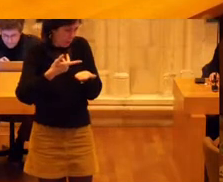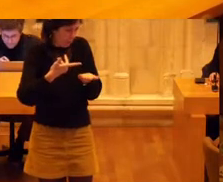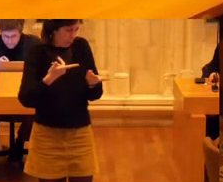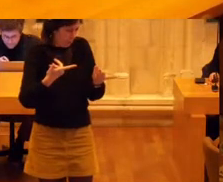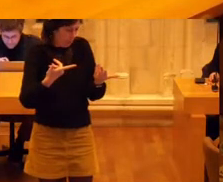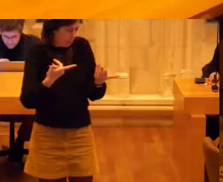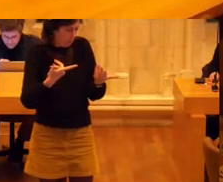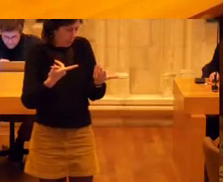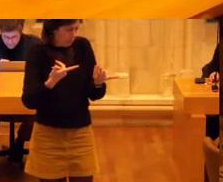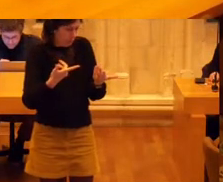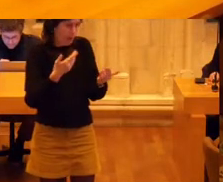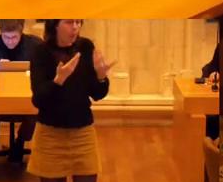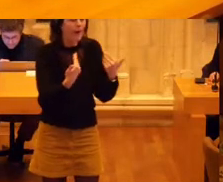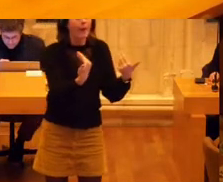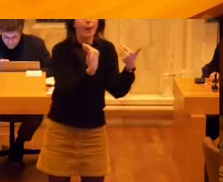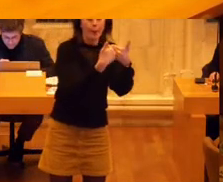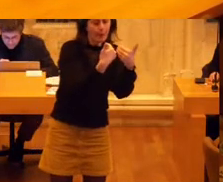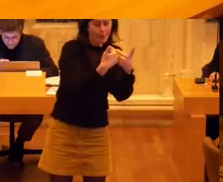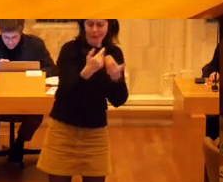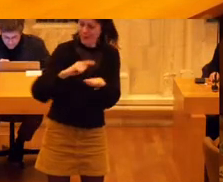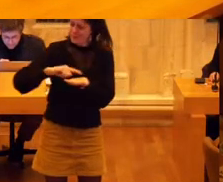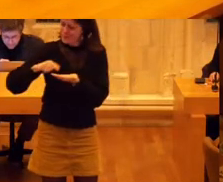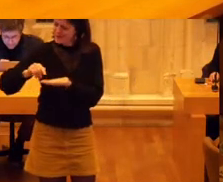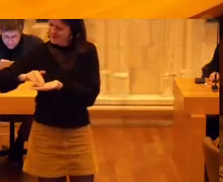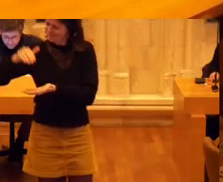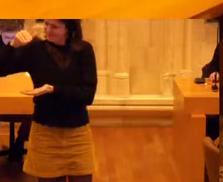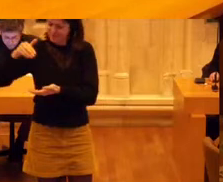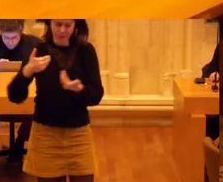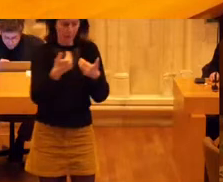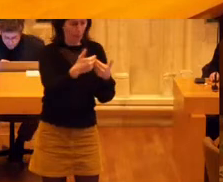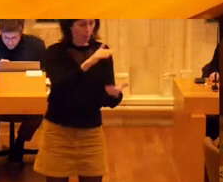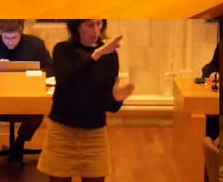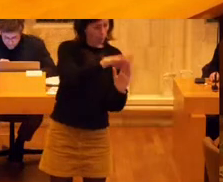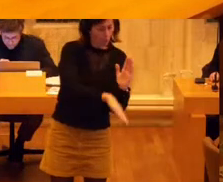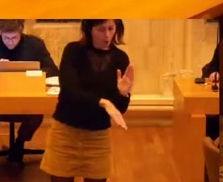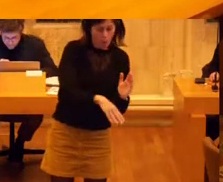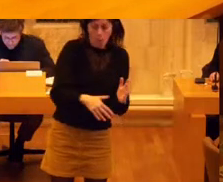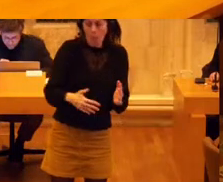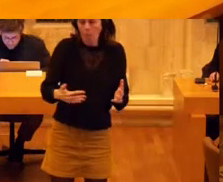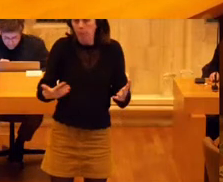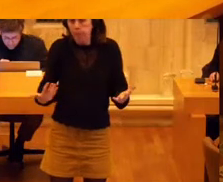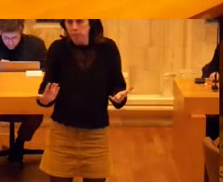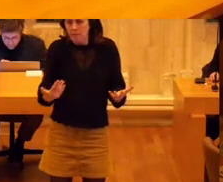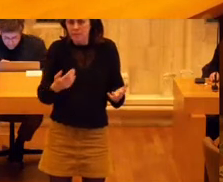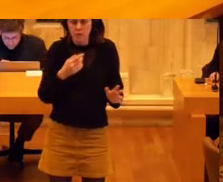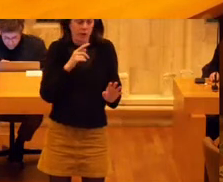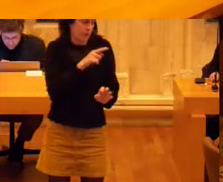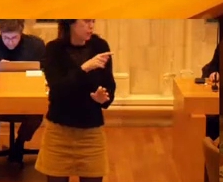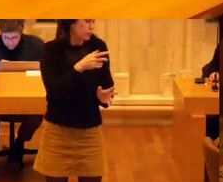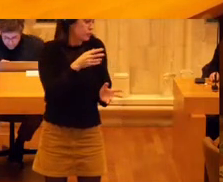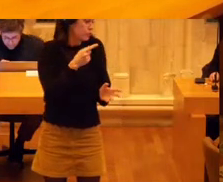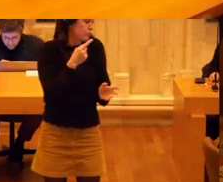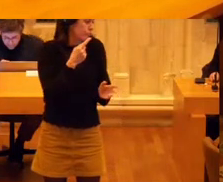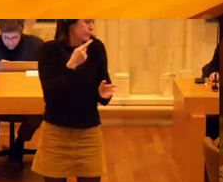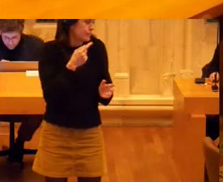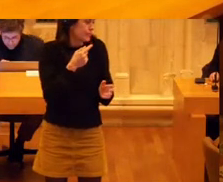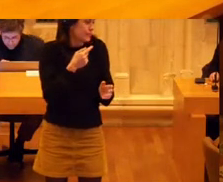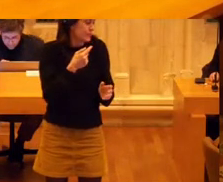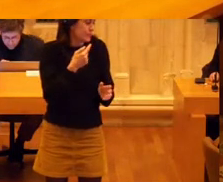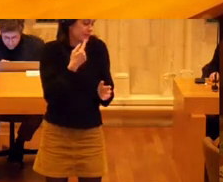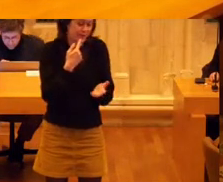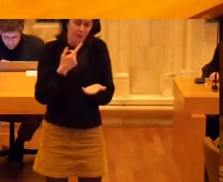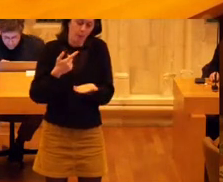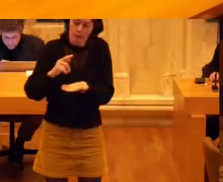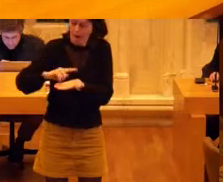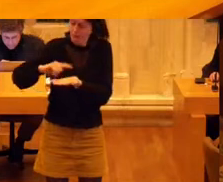de budget. Et donc, en fait, la satisfaction pour nous, c'est plutôt que cet appel à projet a permis de, entre guillemets, consommer